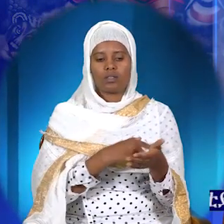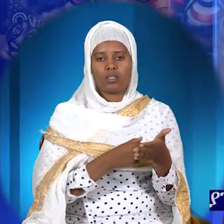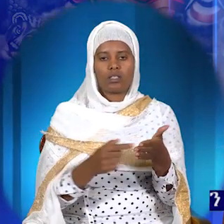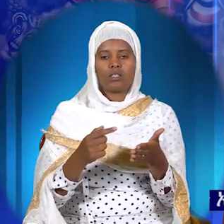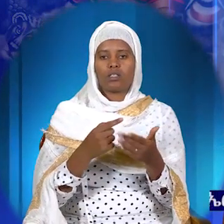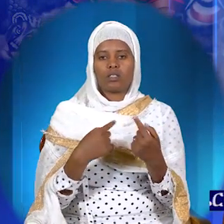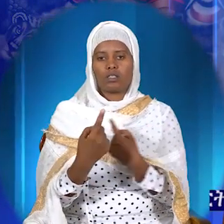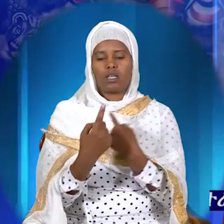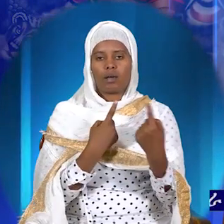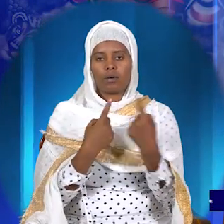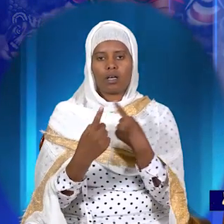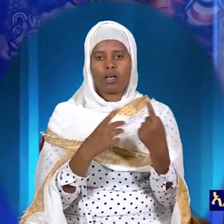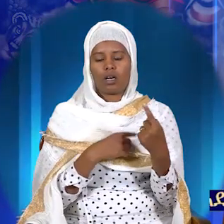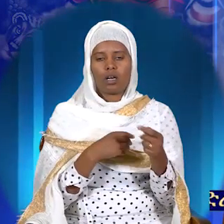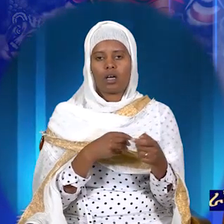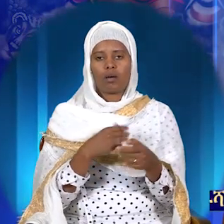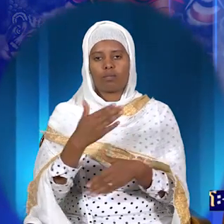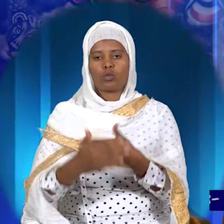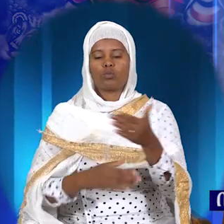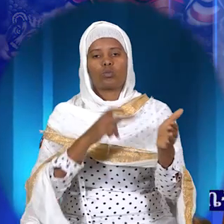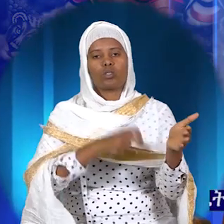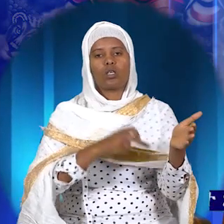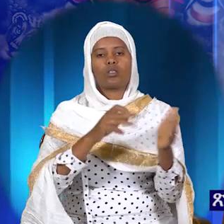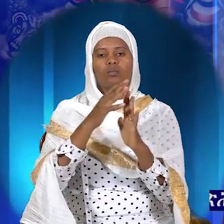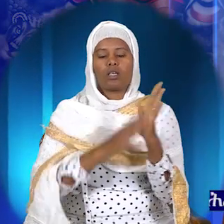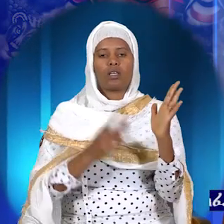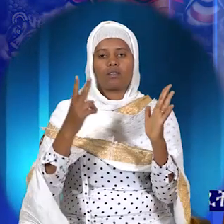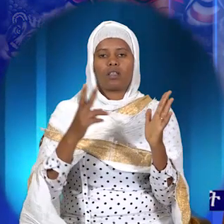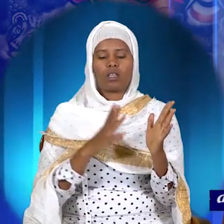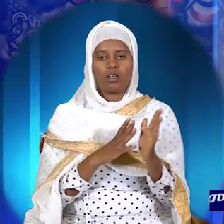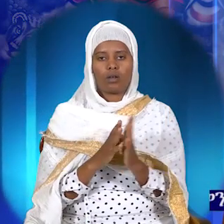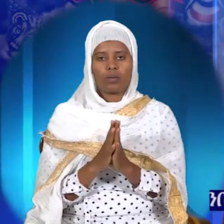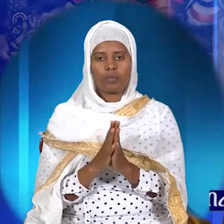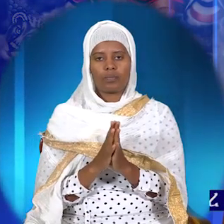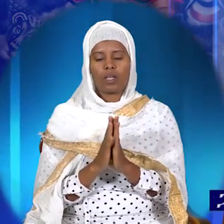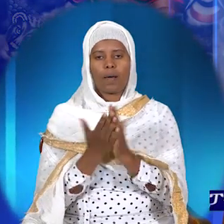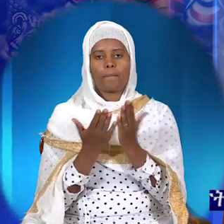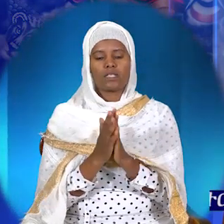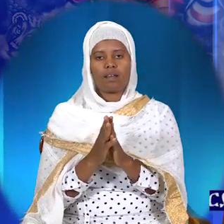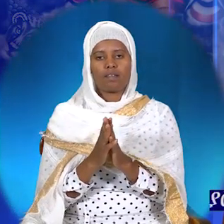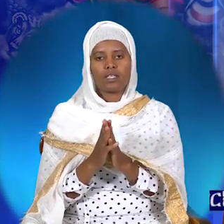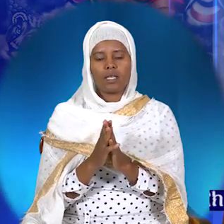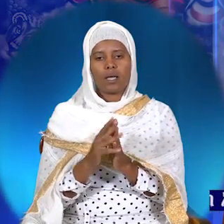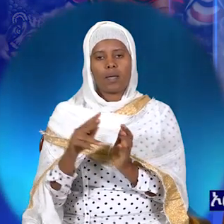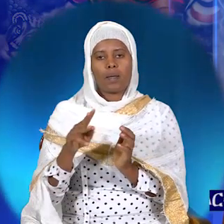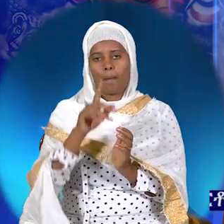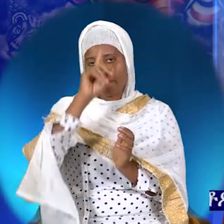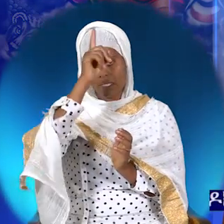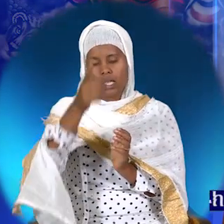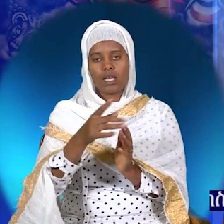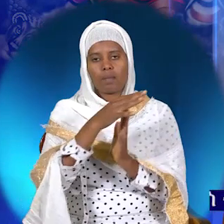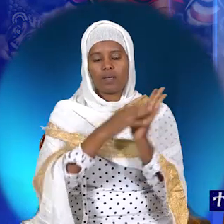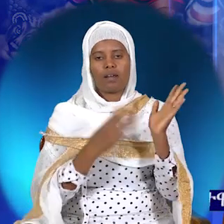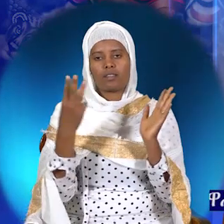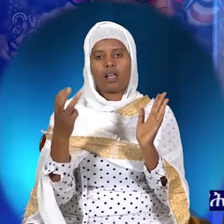እዚ ኣነፂሩ ኣጉሊሑ እግዚአብሔር ወልድ ምሂሩና ወይ ከዓ ተዛሪቡ ኣሎ። ኣብ መፅሓፈ ምሳሌ ምዕራፍ